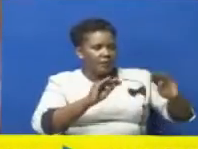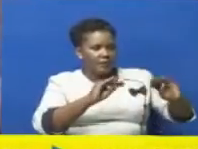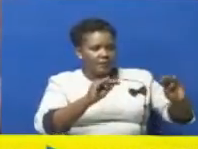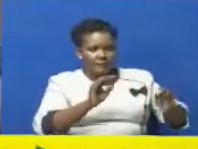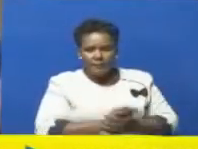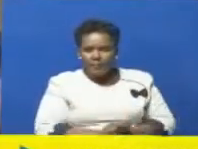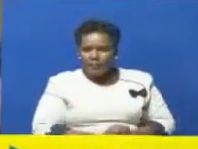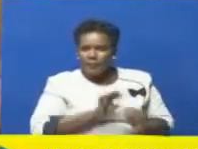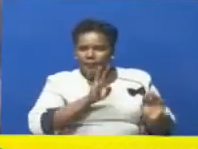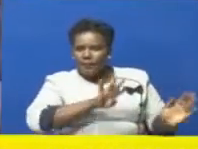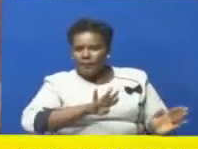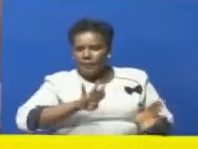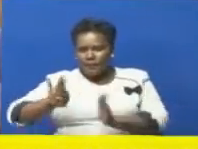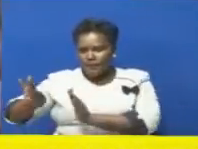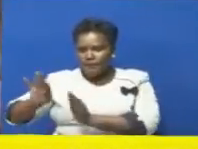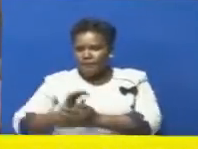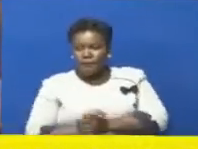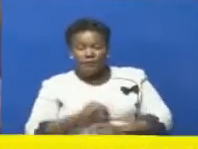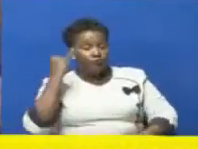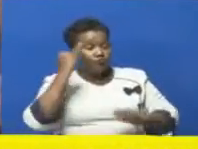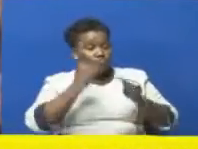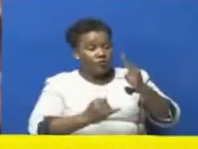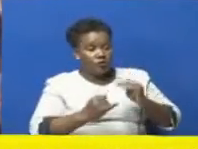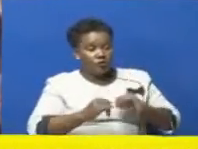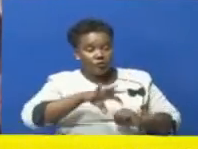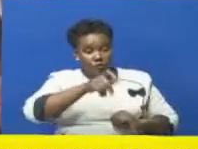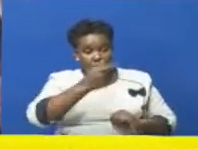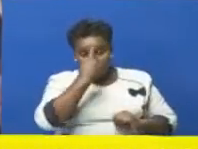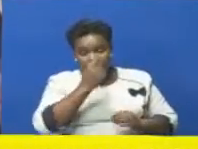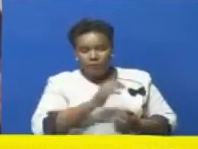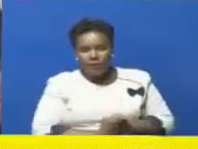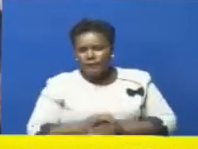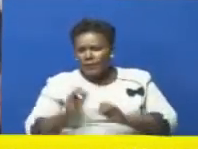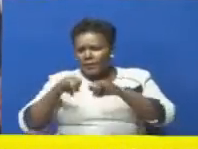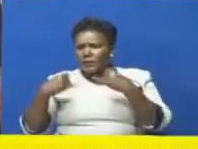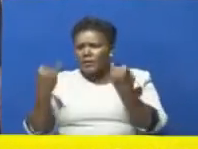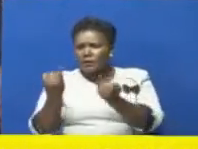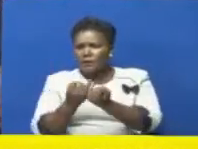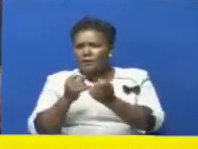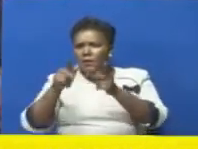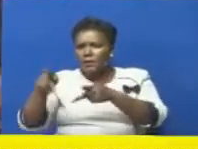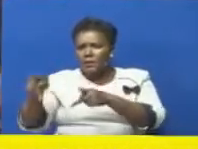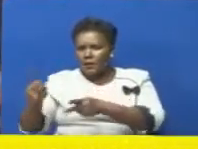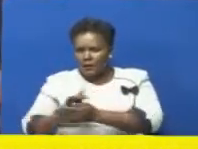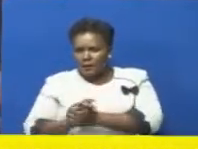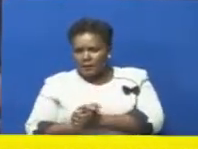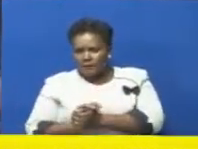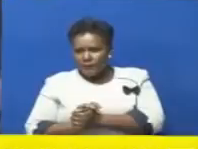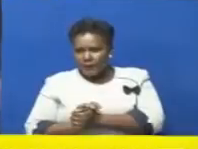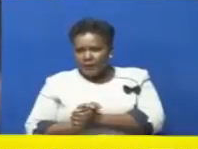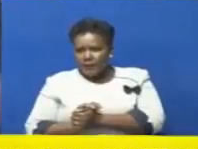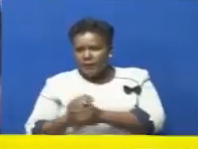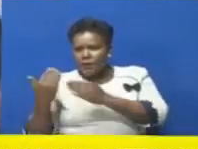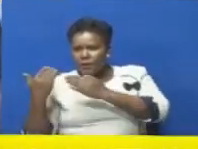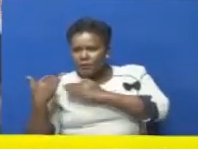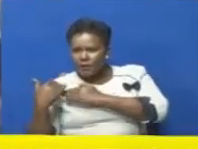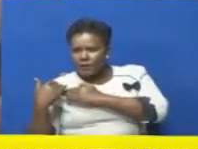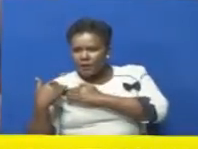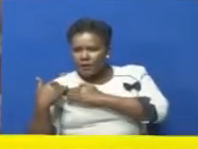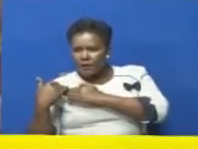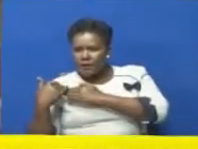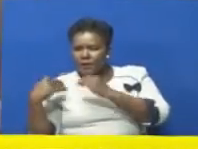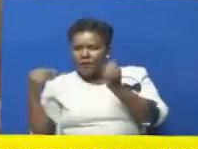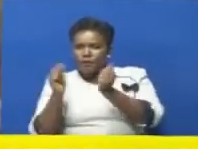Na tulifunike Kawa kwa kuelekea huko mkoani Dodoma, ambako taasisi isiyo ya kiserikali inayoshughulika na masuala ya watu